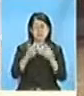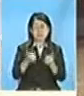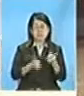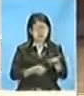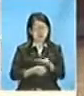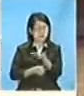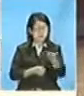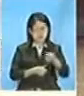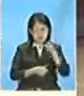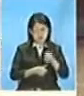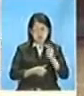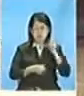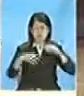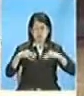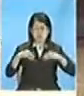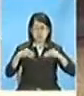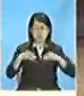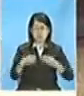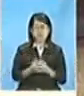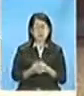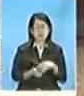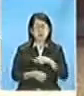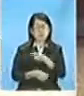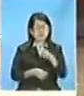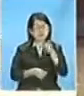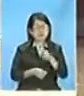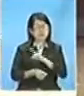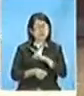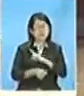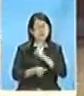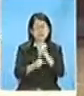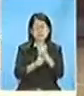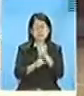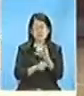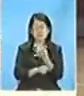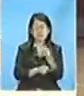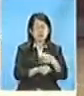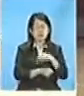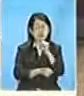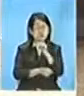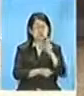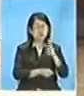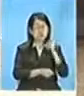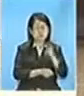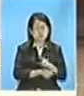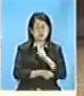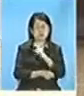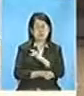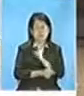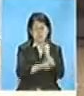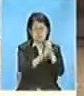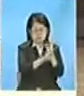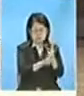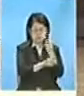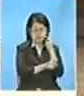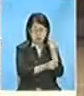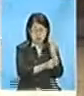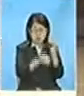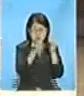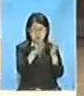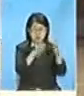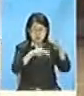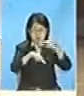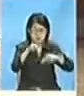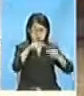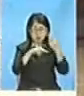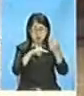อมรับของพวกเราว่าภารกิจหนึ่งของการทำหน้าที่ของสมาชิกในการติดตามตรวจสอบการบ